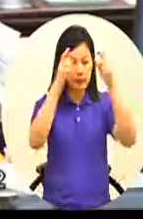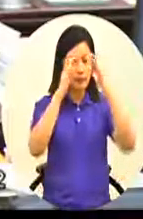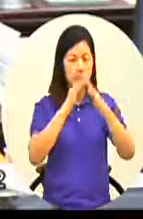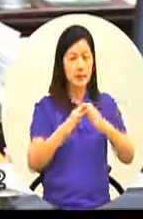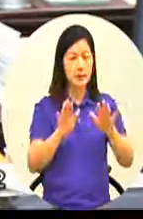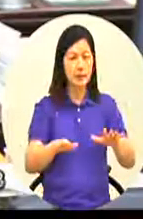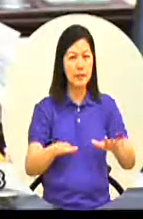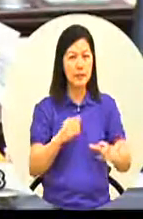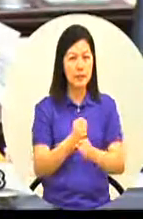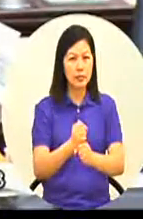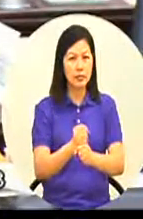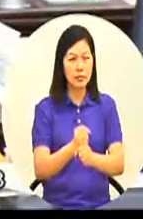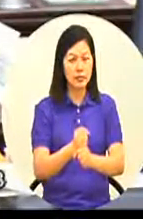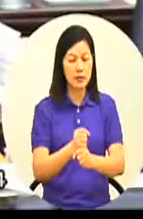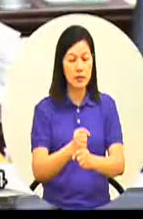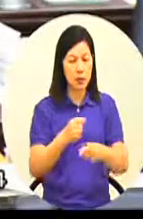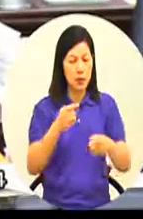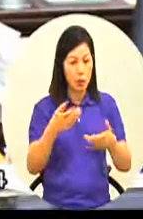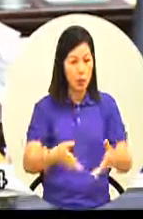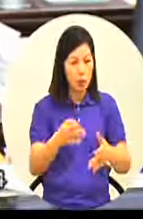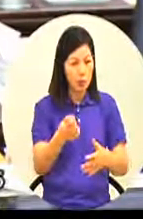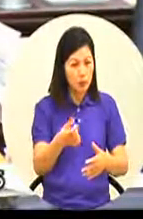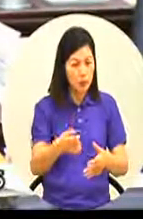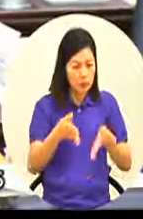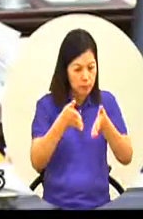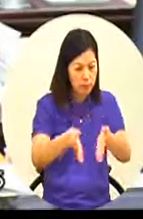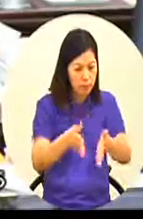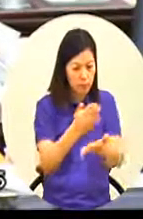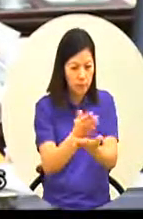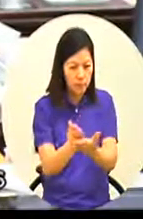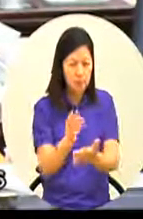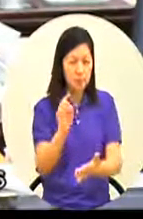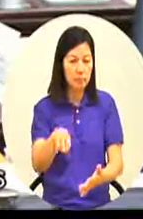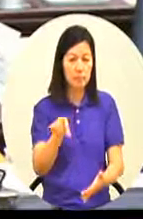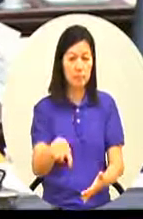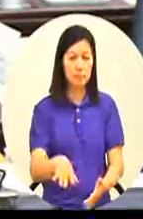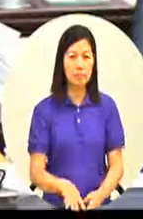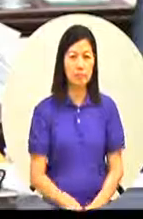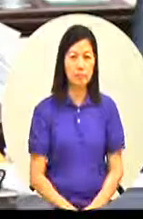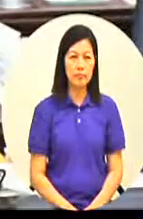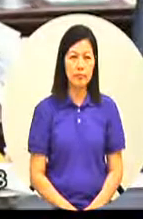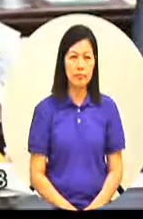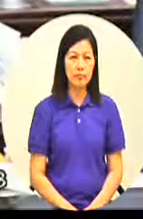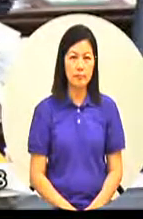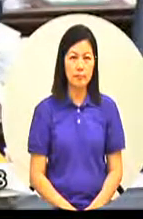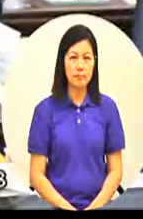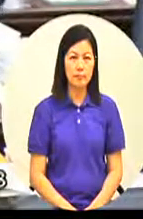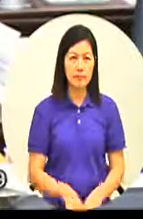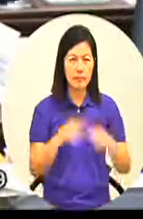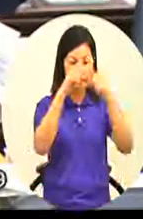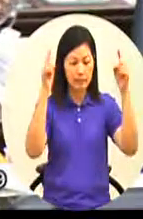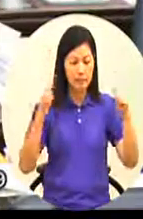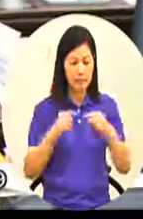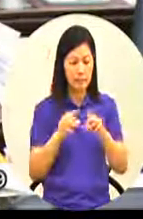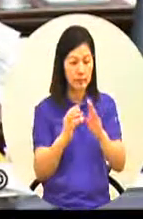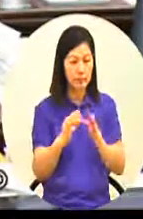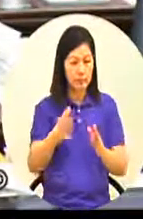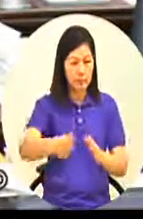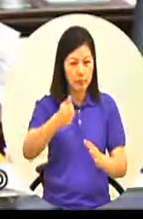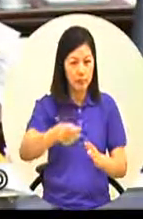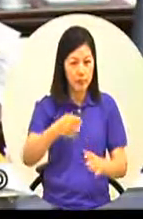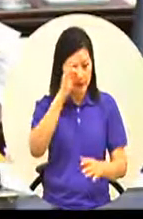做的，我们是把它重点，我们是放在哪一个类别嘛？就像张局长讲的，他看的可能是过